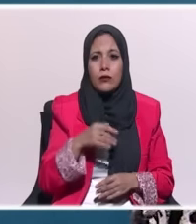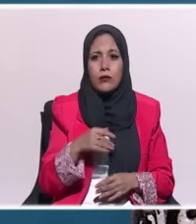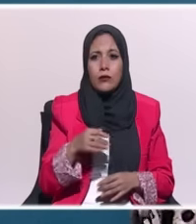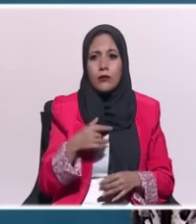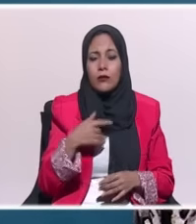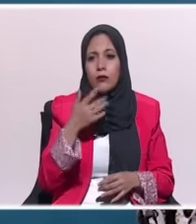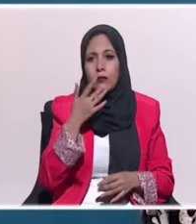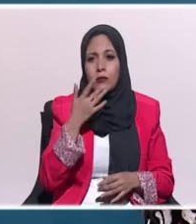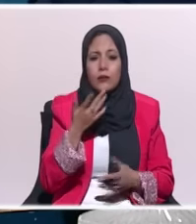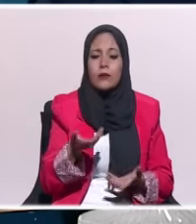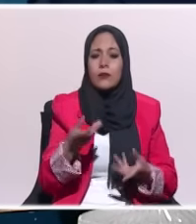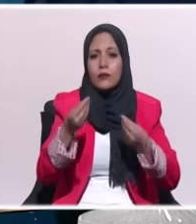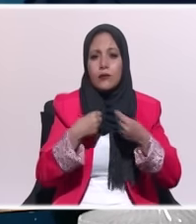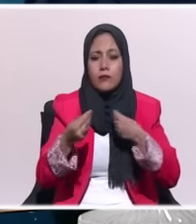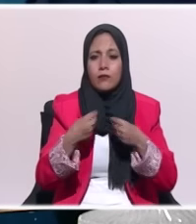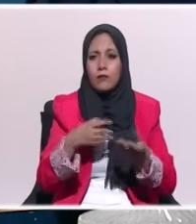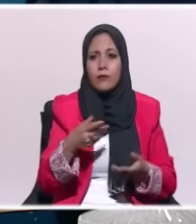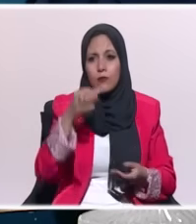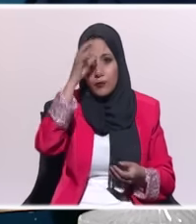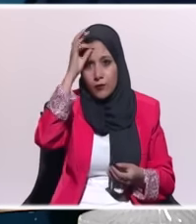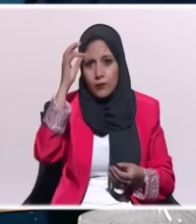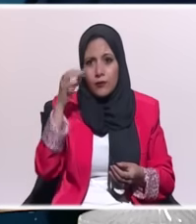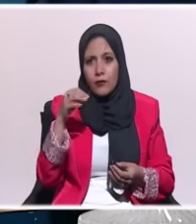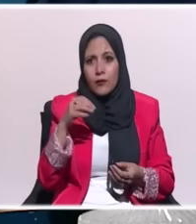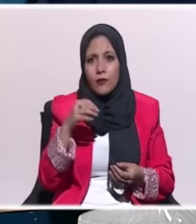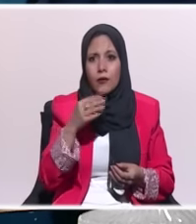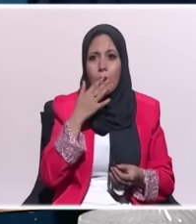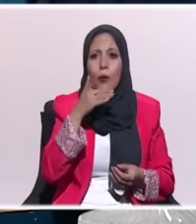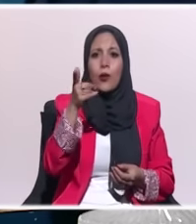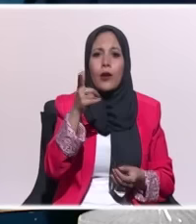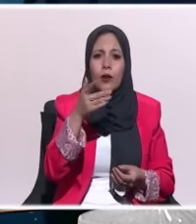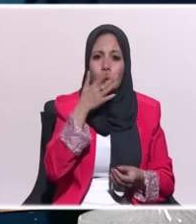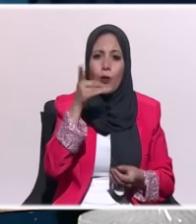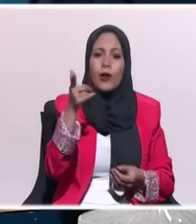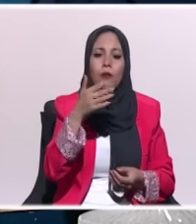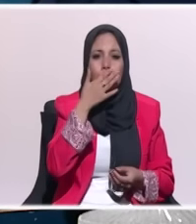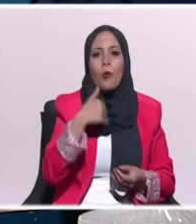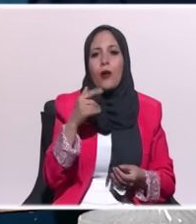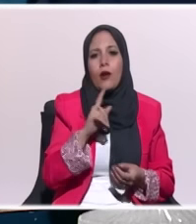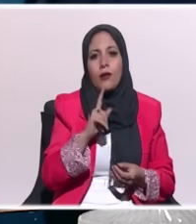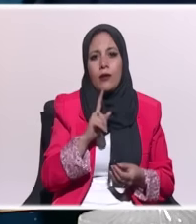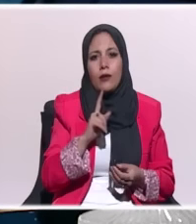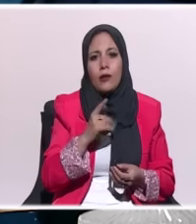لا اتورث. هو حتى إيه؟ لو انا شرع يعني لو انا طبيعي والدها هي مش والدي انا. معاش والدها